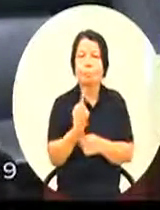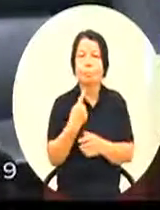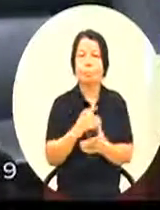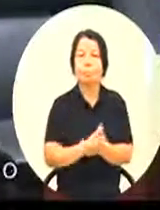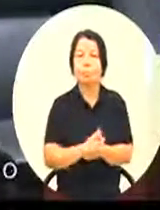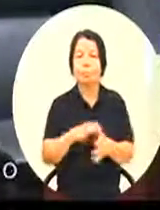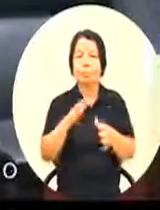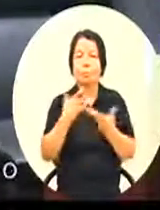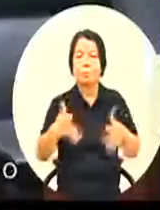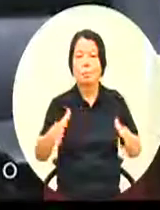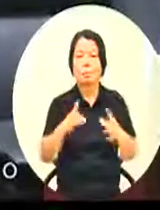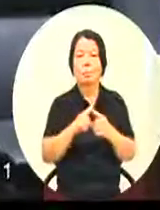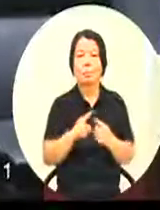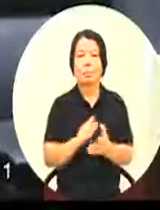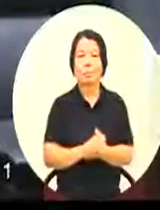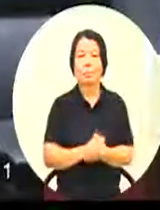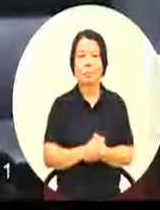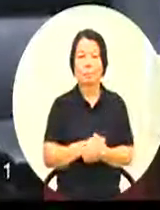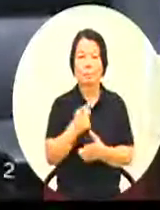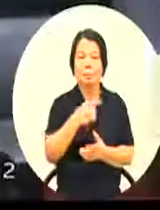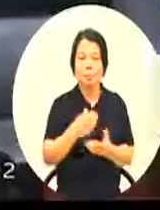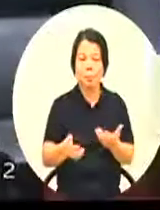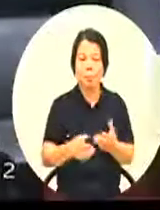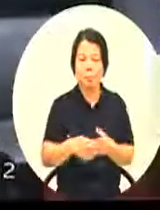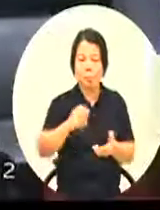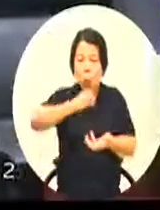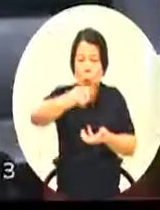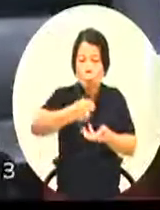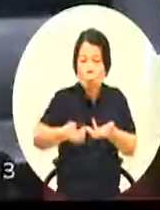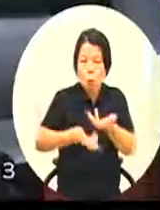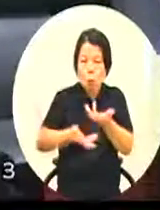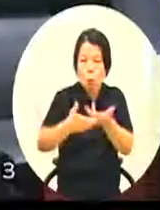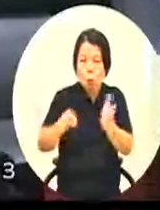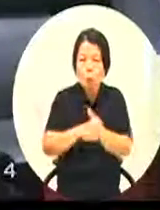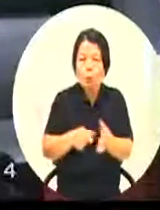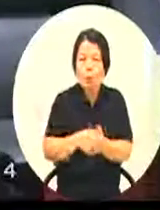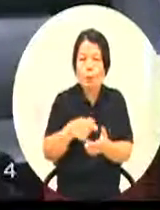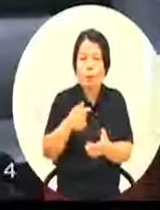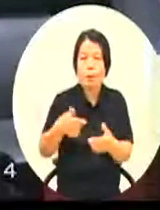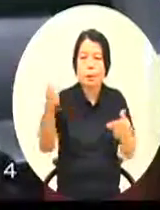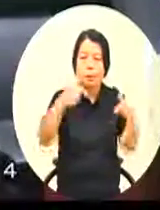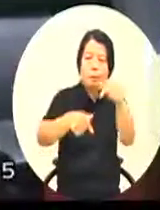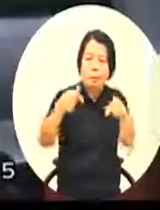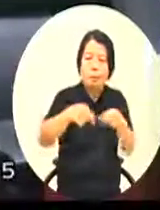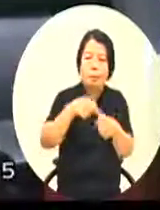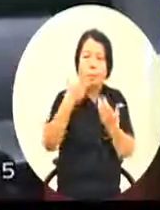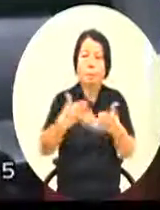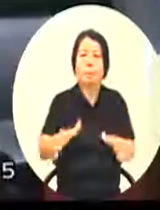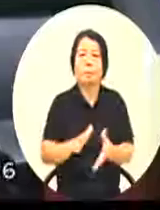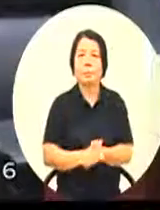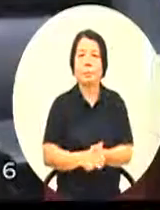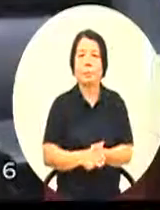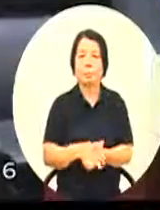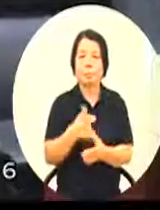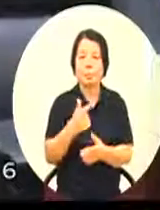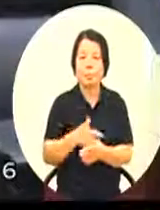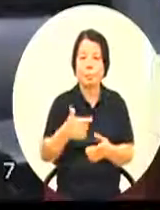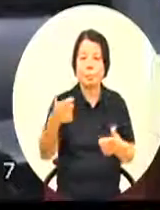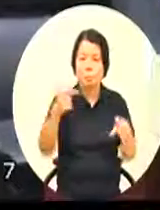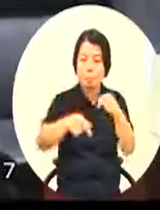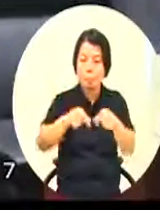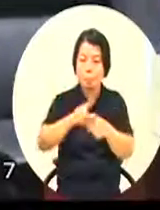现在很多人在煮汤的时候，我们都会加很多的添加物，添加物的内